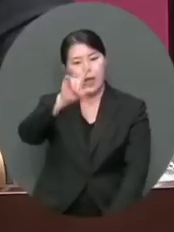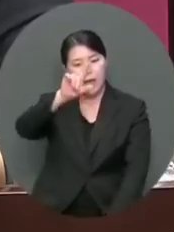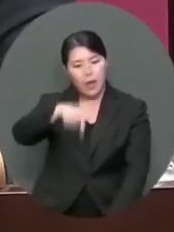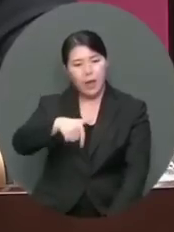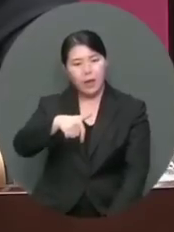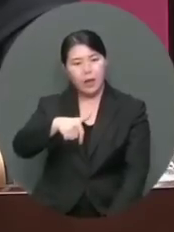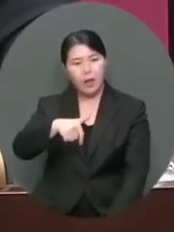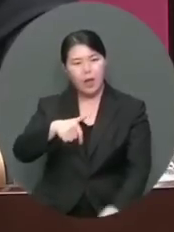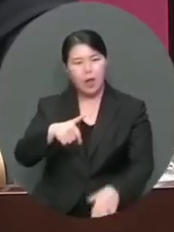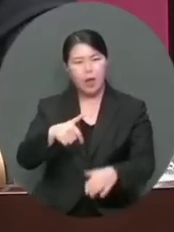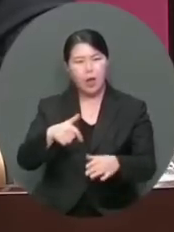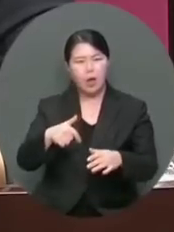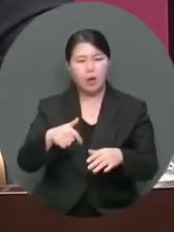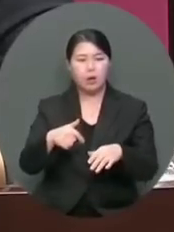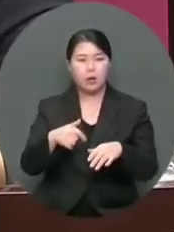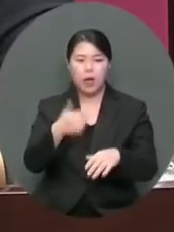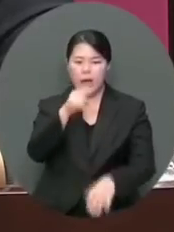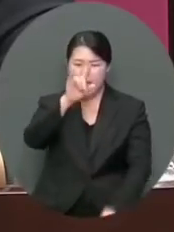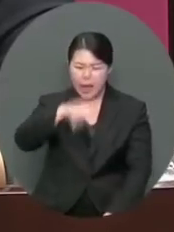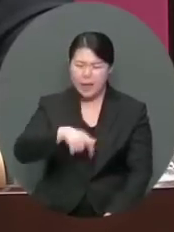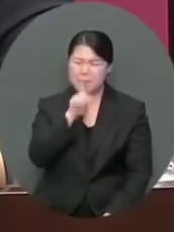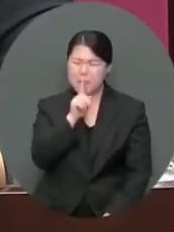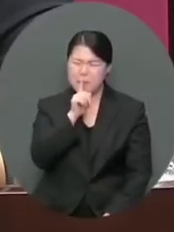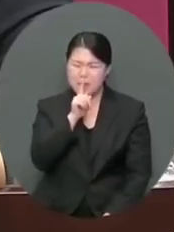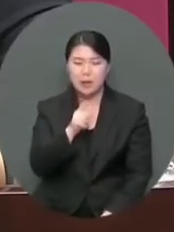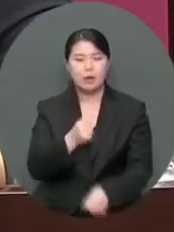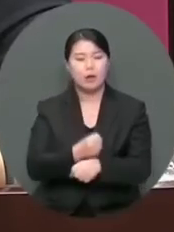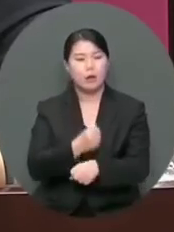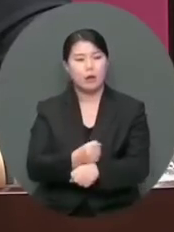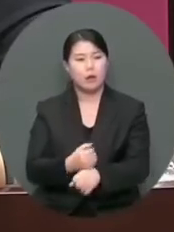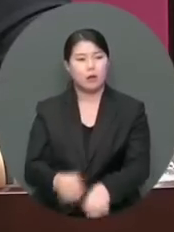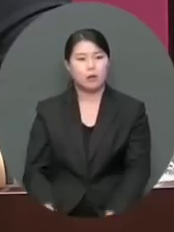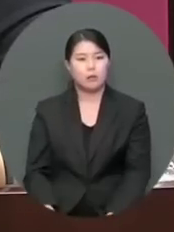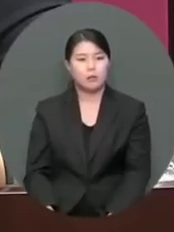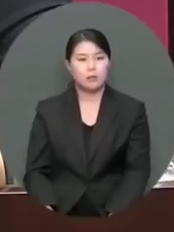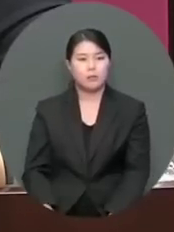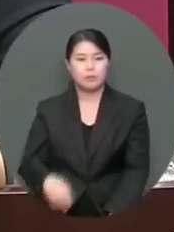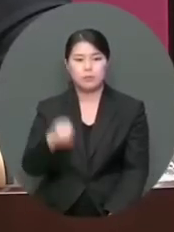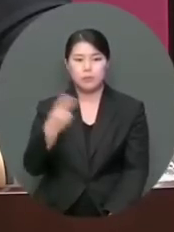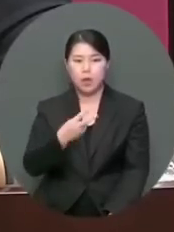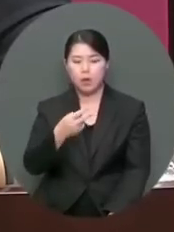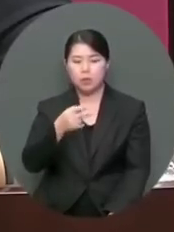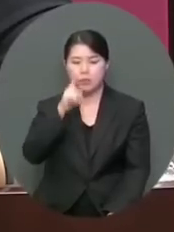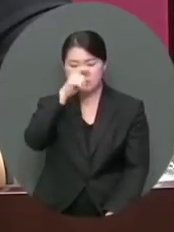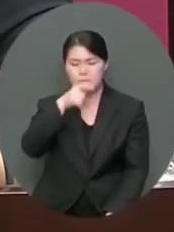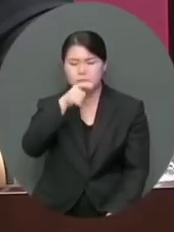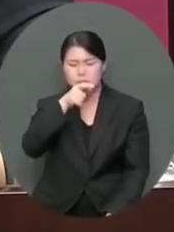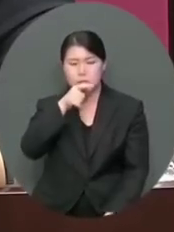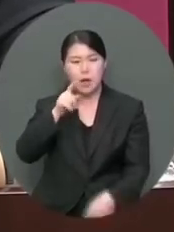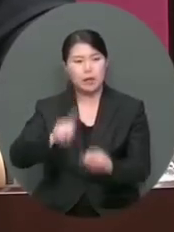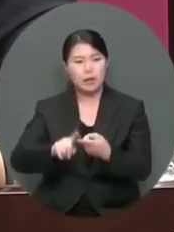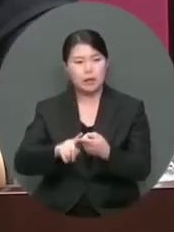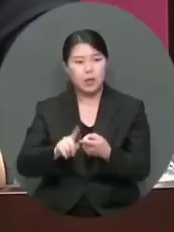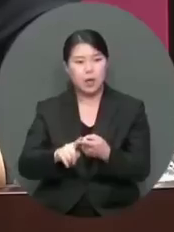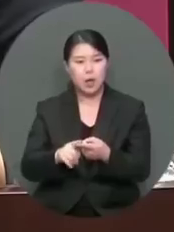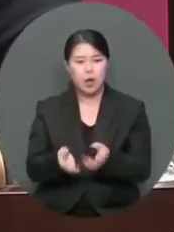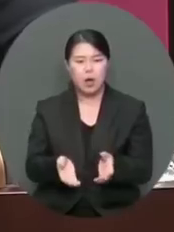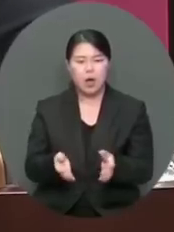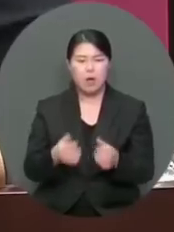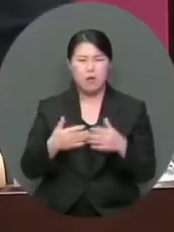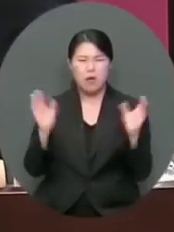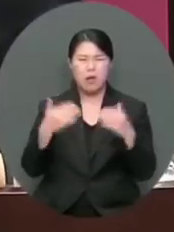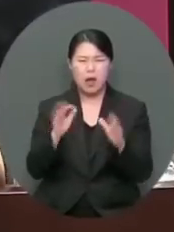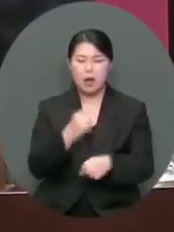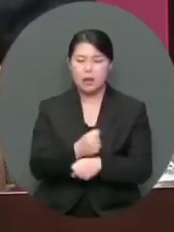핵 공격이라고 말씀을 하시고 전 세계를 향해서 저 오염수를 가지고 일종의 공격을 한다. 제가